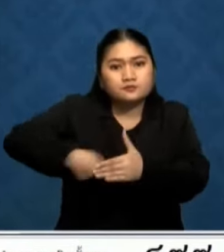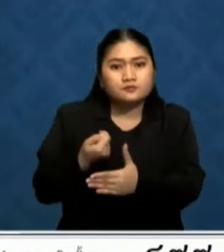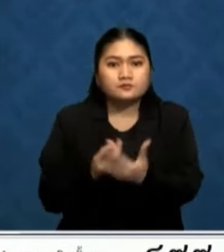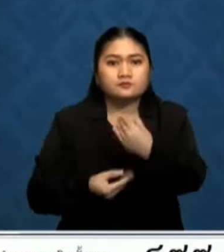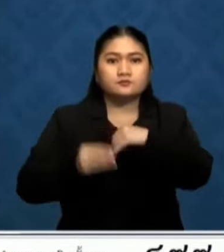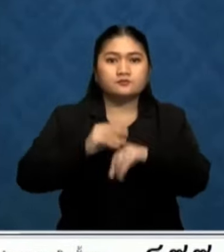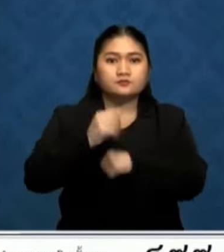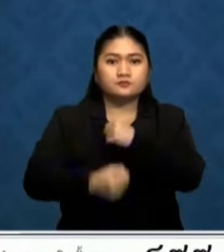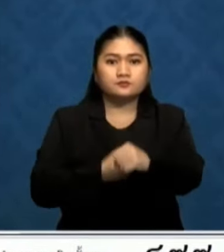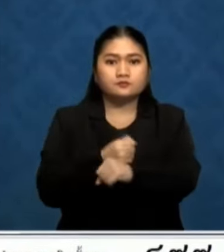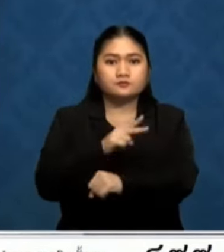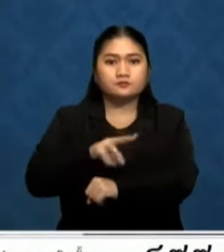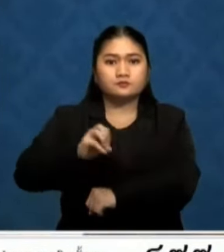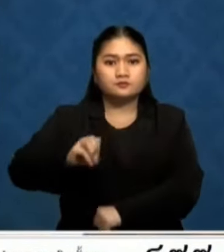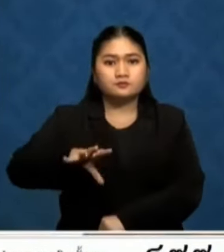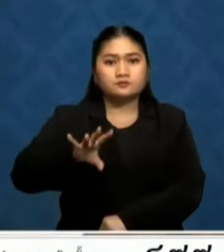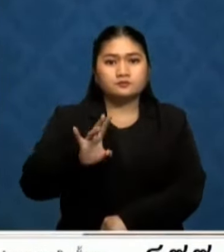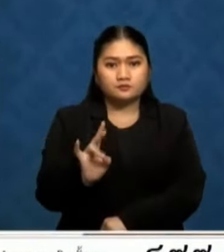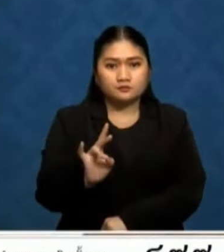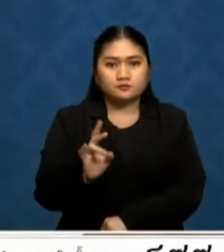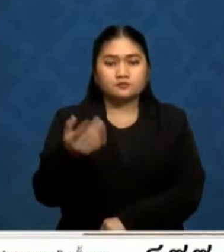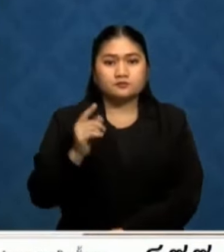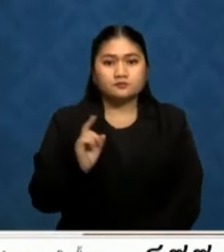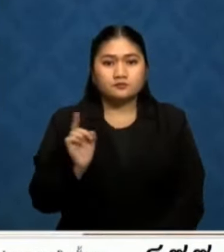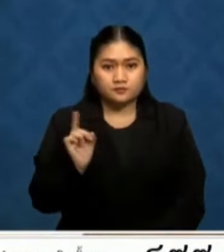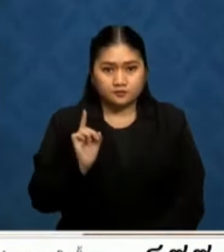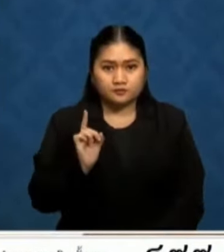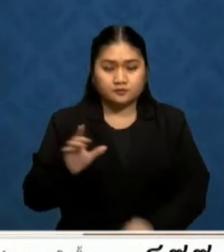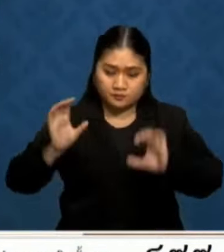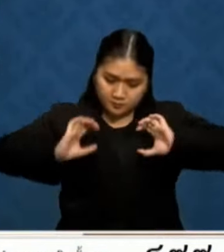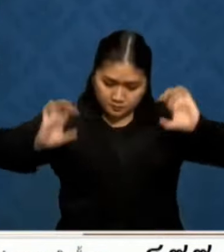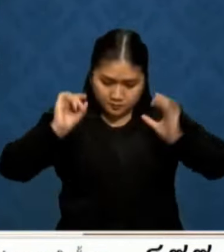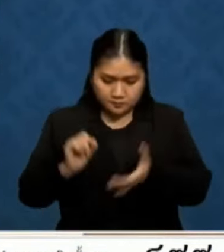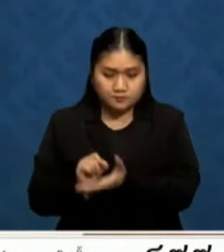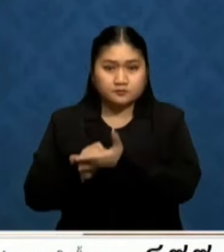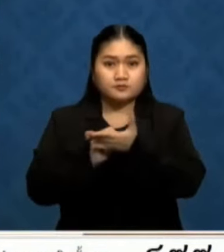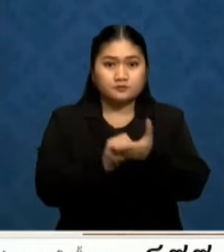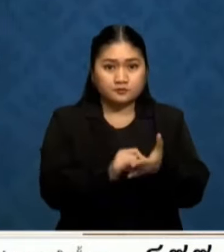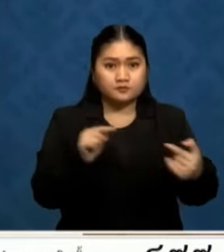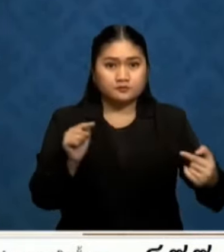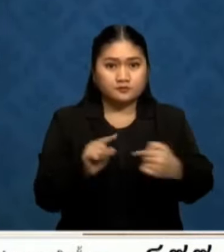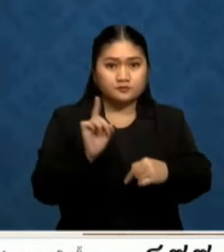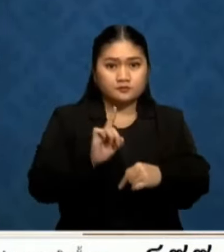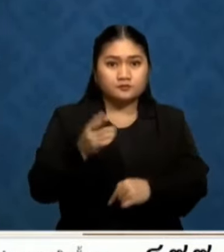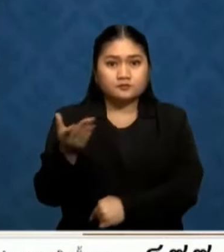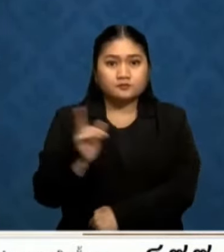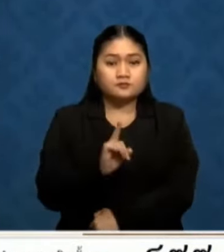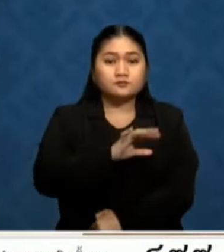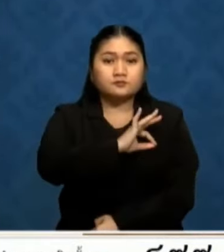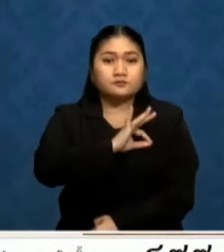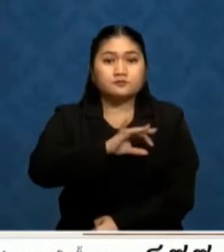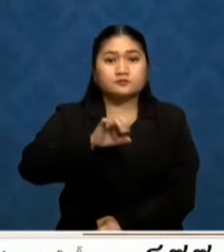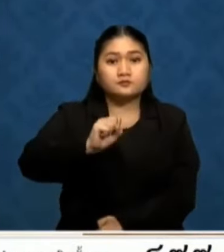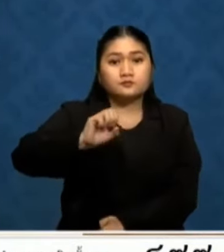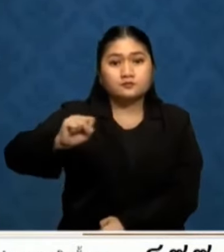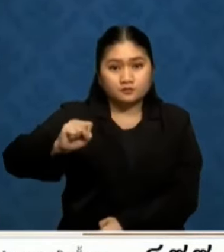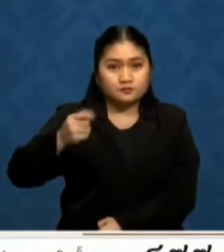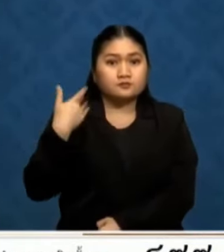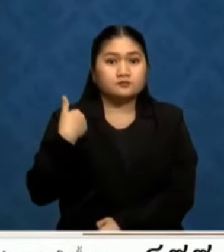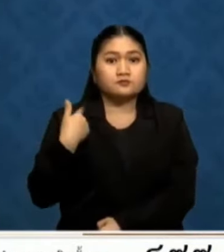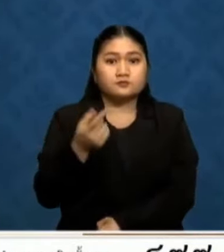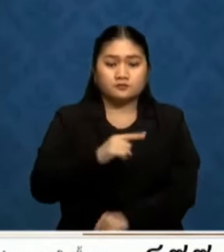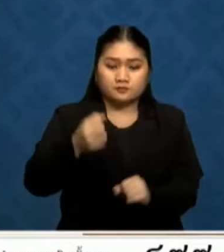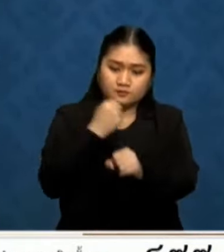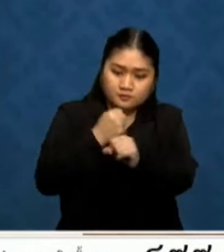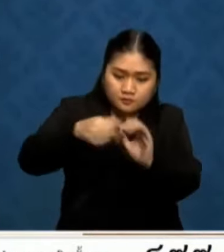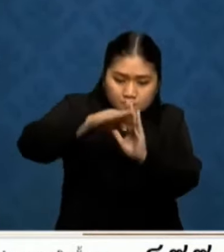มประจำปีอรประมาณภาษา17 ที่รฐบาลนำเสนอต่อสมาชิสภาผู้แทนรศดอนเป็การดำ